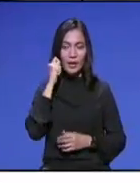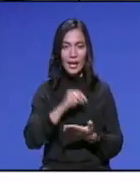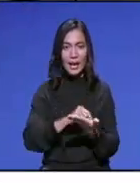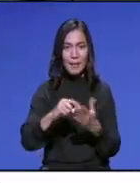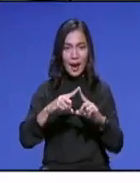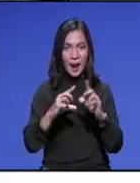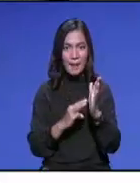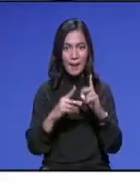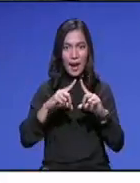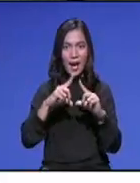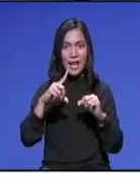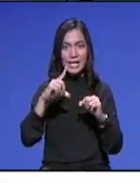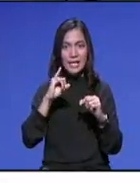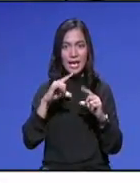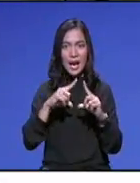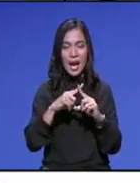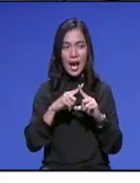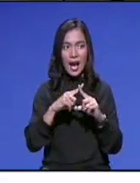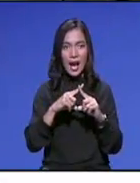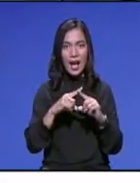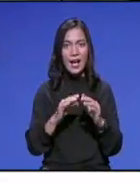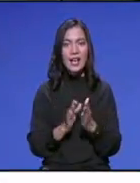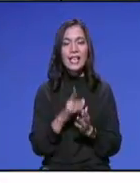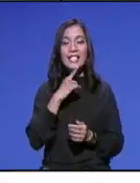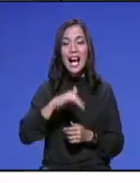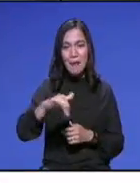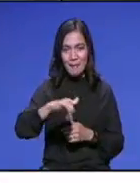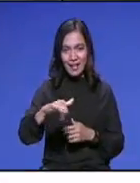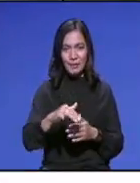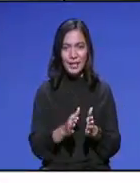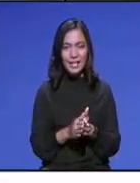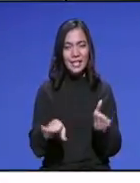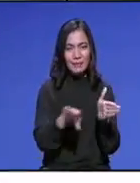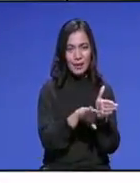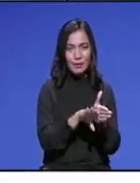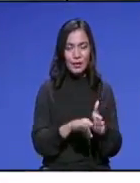Amalia Dwi Putri Tanjung Wangi, sesuai dengan nama pelabuhan tempat ia dilahirkan.